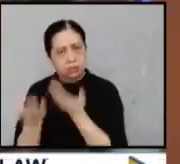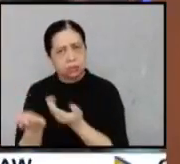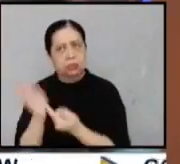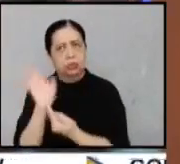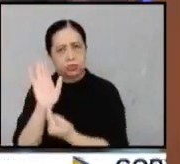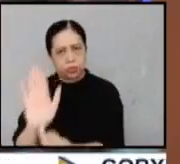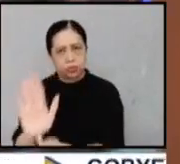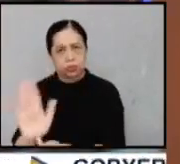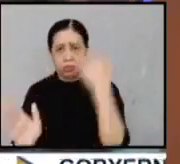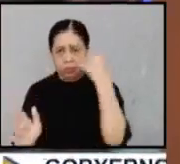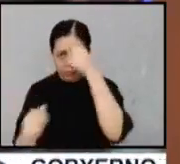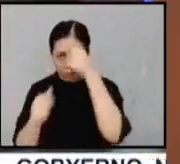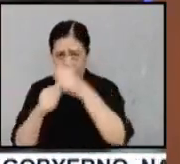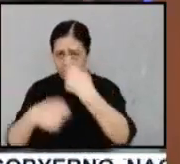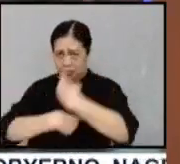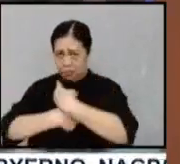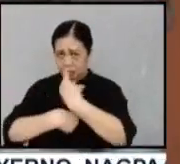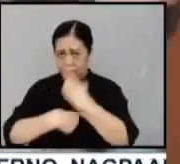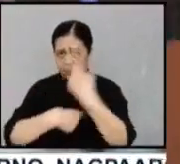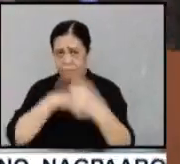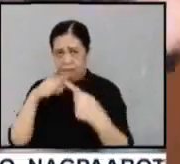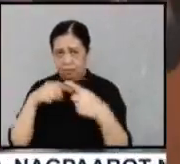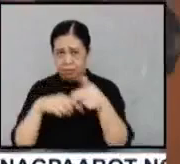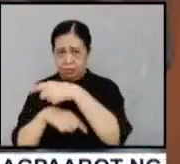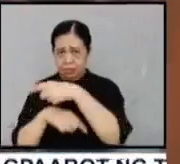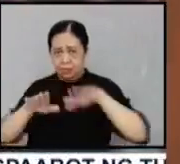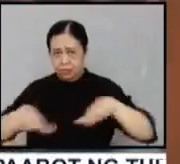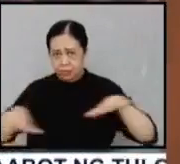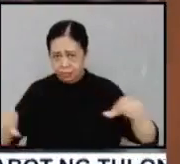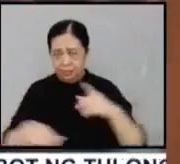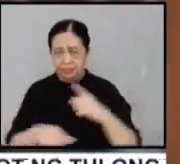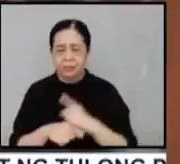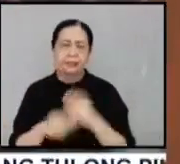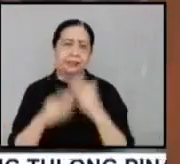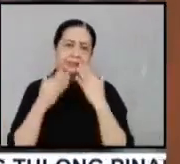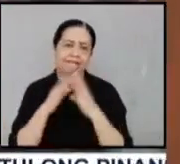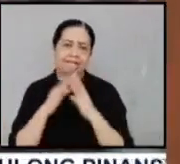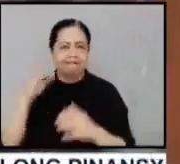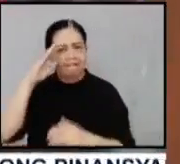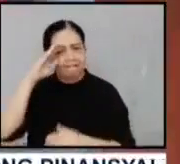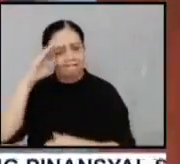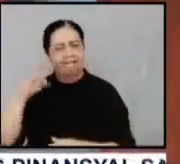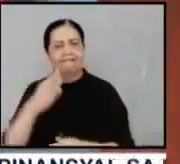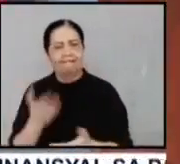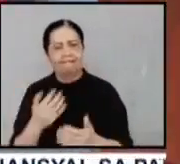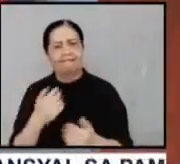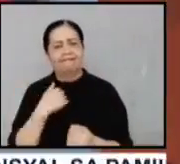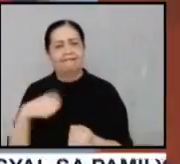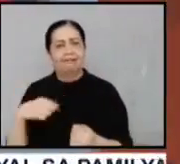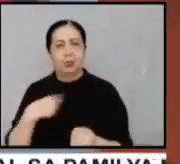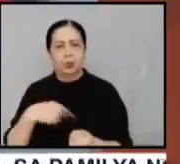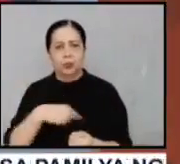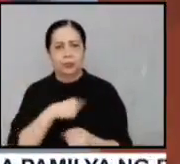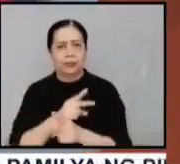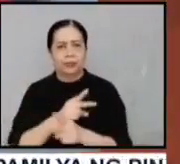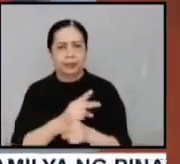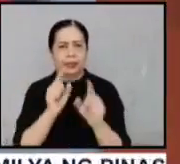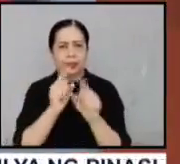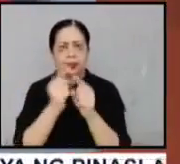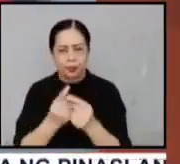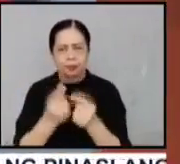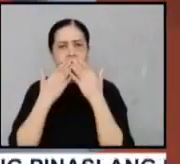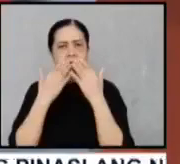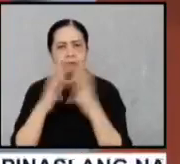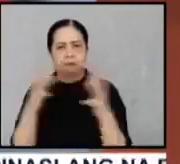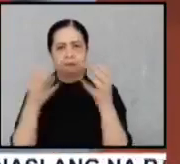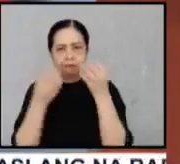pinaramdam din nila sa atin ng tayo yung mga bata pa. Well, ma'am, maraming salamat po at saludo po kami sa inyo, We Care Group. Maraming salamat sa pagbibigay ng impormasyon